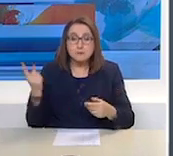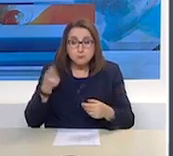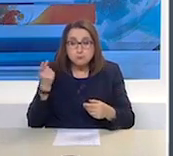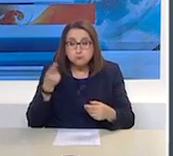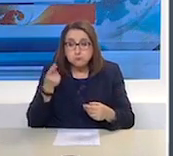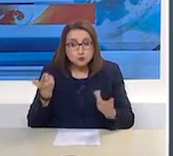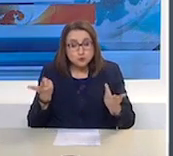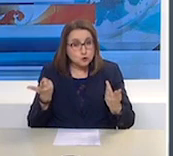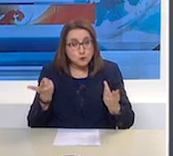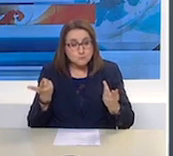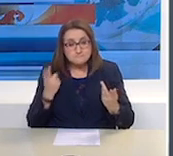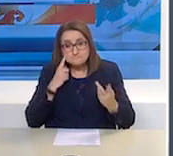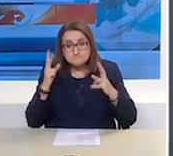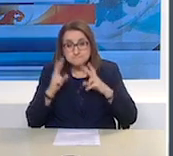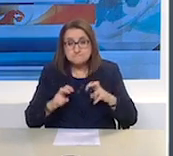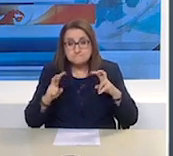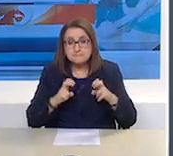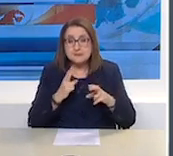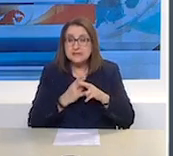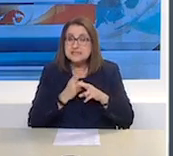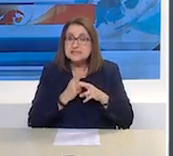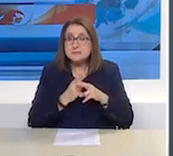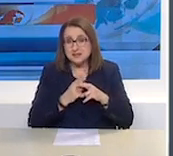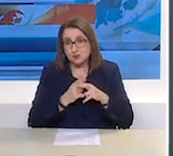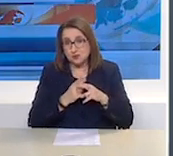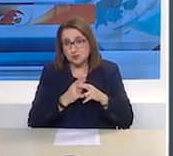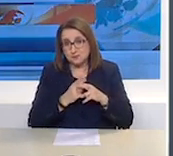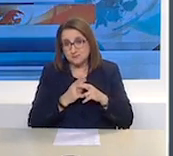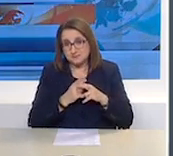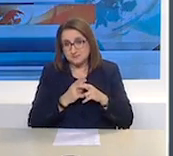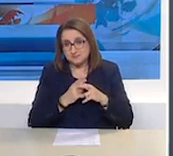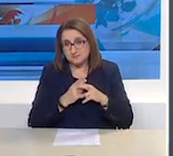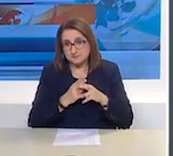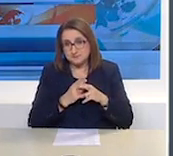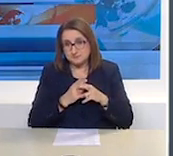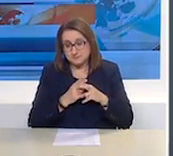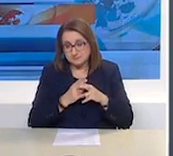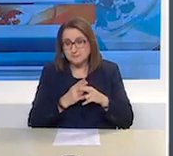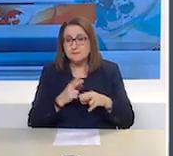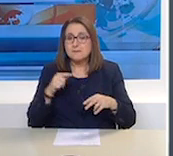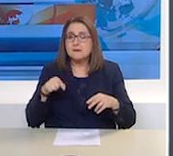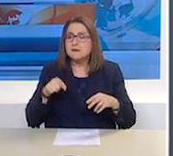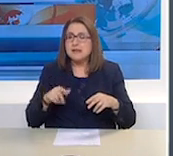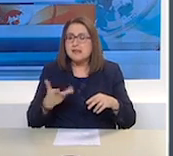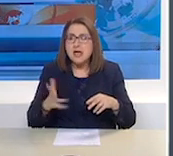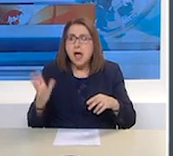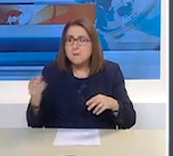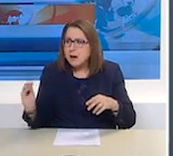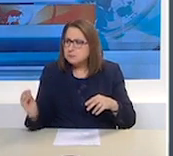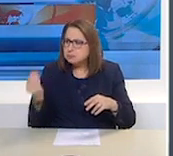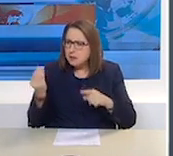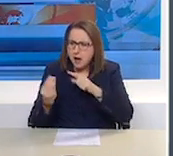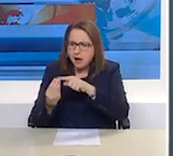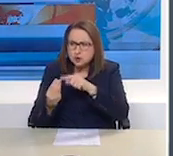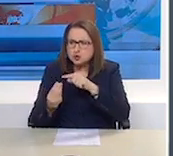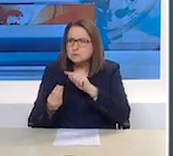σαν αριθμός, τα κρούσματα είναι χωρίς συσχέτιση με κάποιο άλλο ήδη γνωστό,